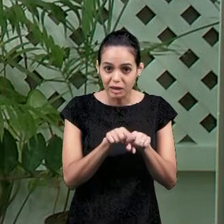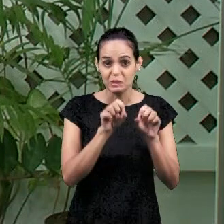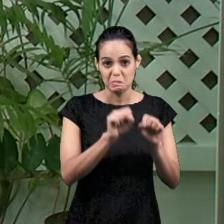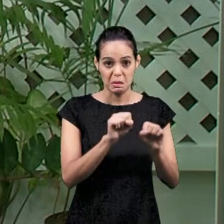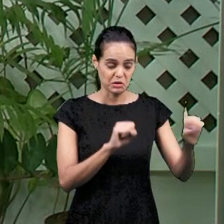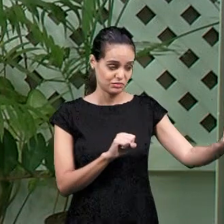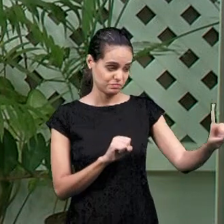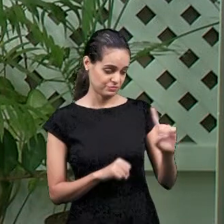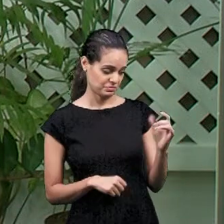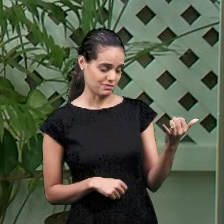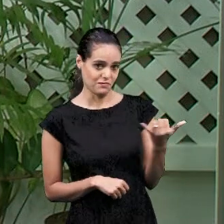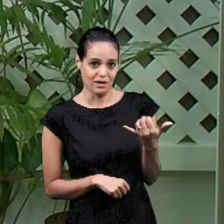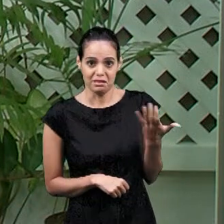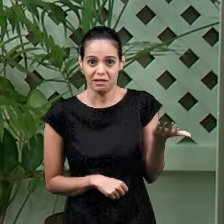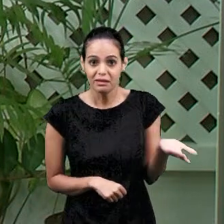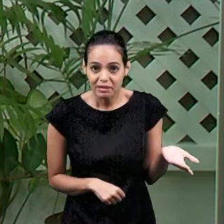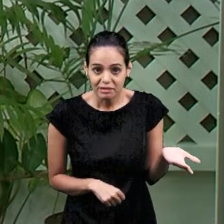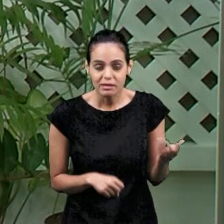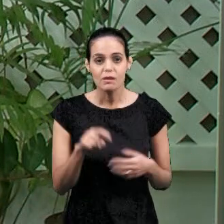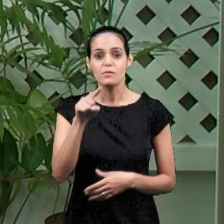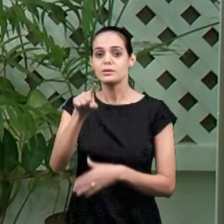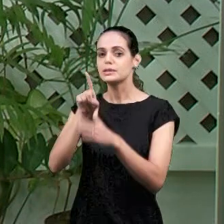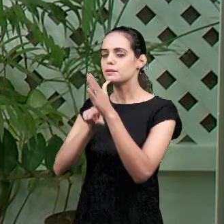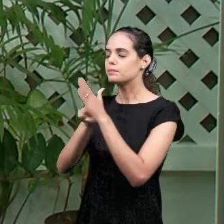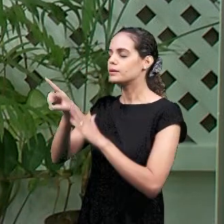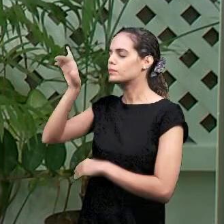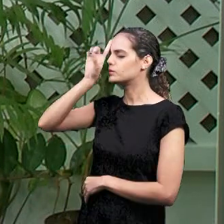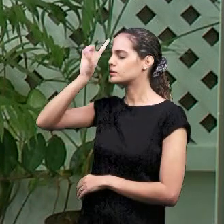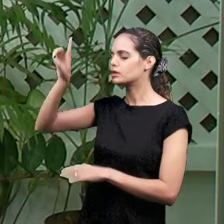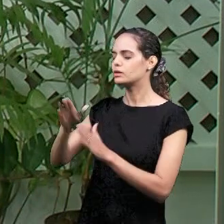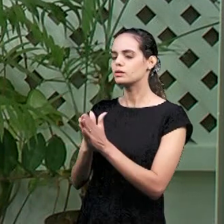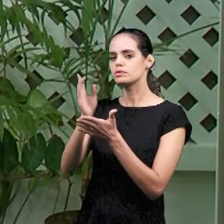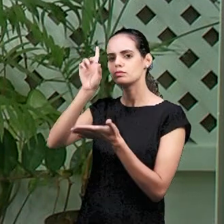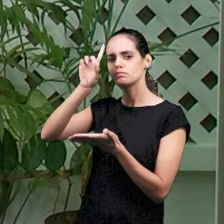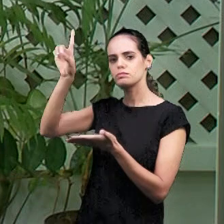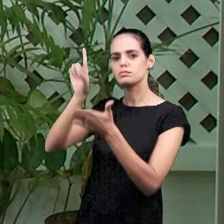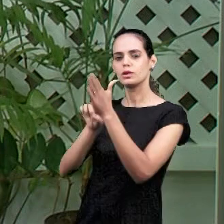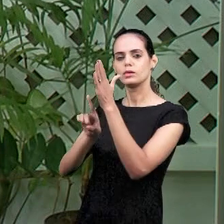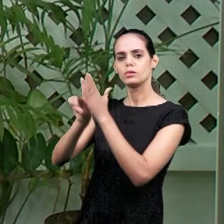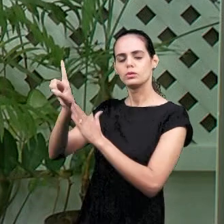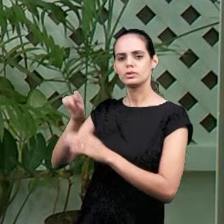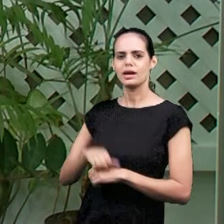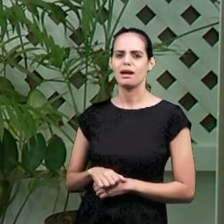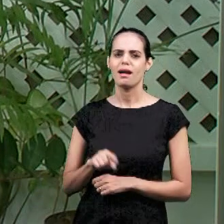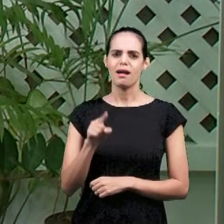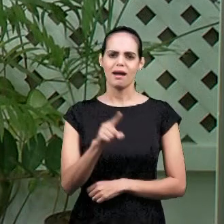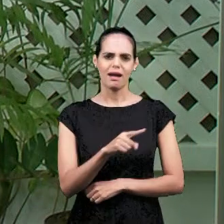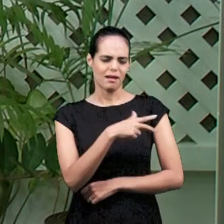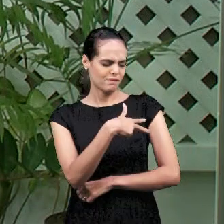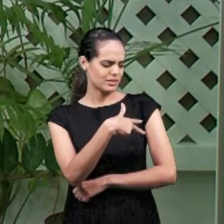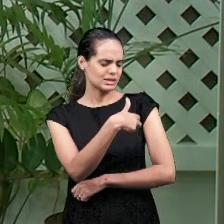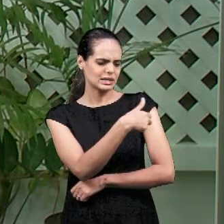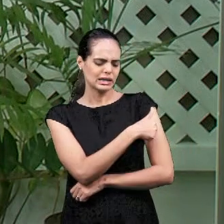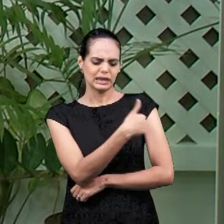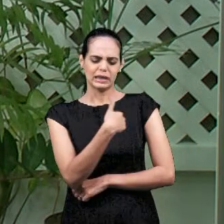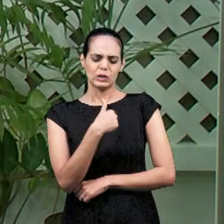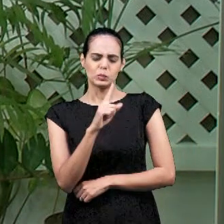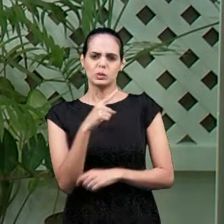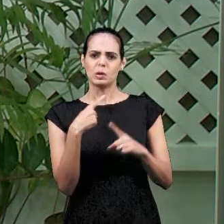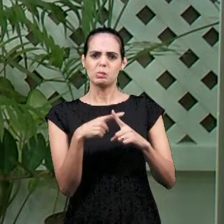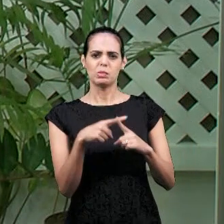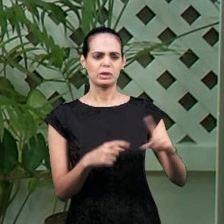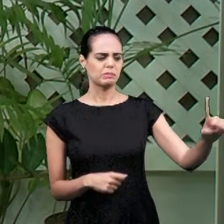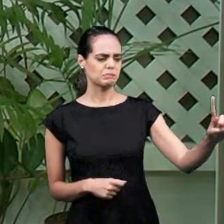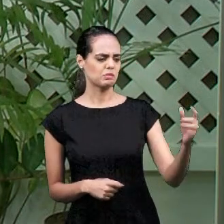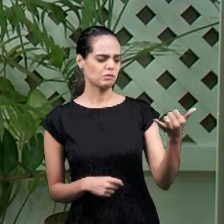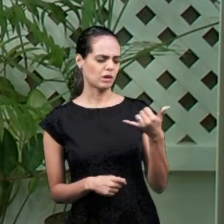pas de problème. Mais consultez le Seigneur. Ne laissez pas de vous faire vacciner pour